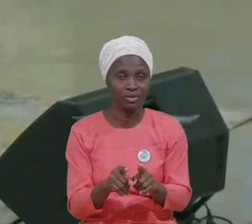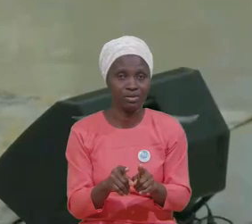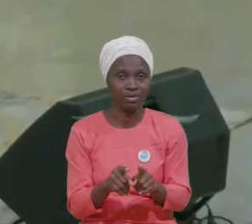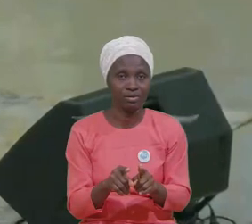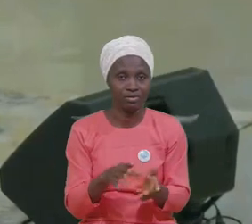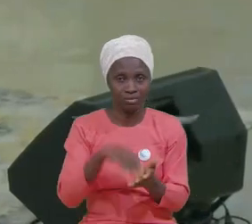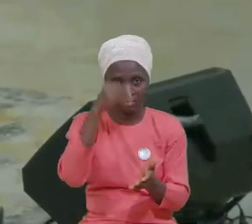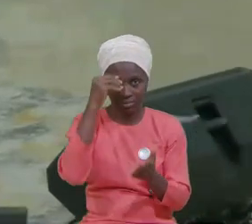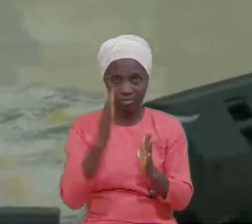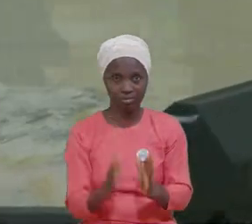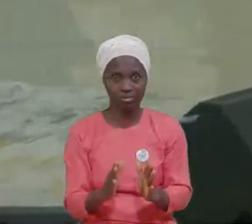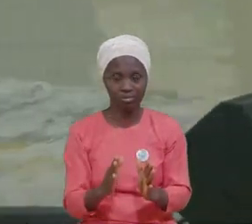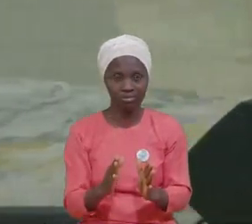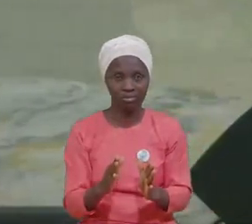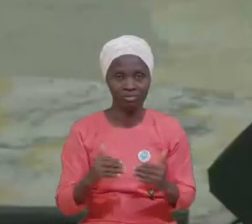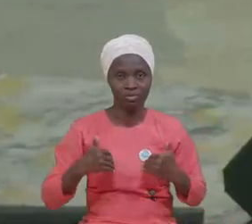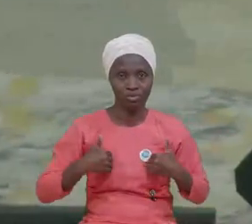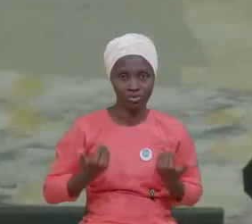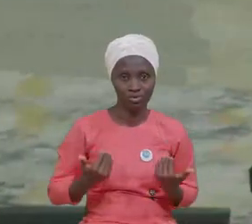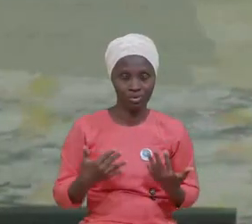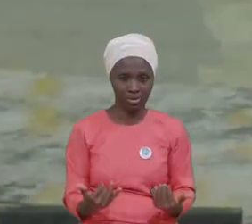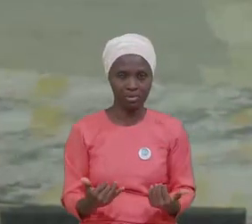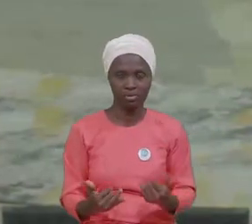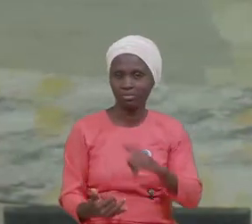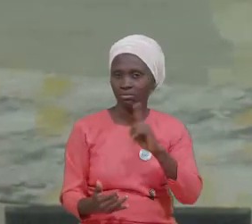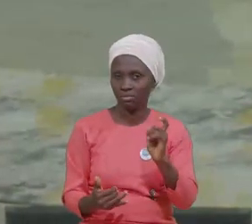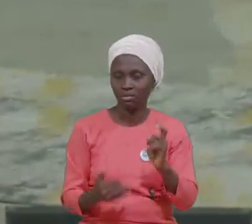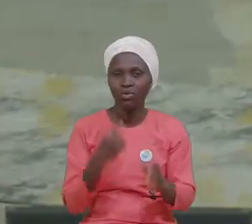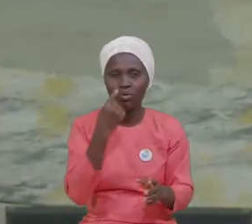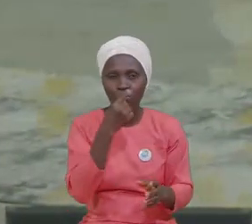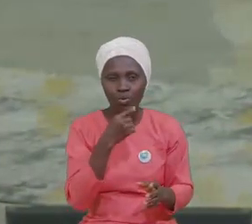Venez en tant que jeune maintenant. Qui est un jeune?